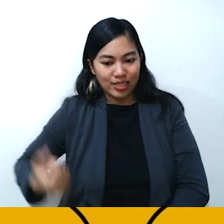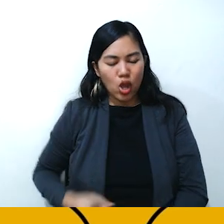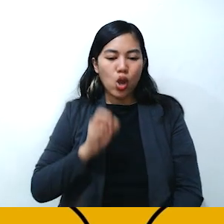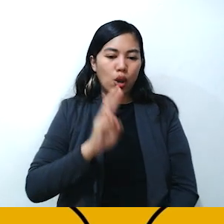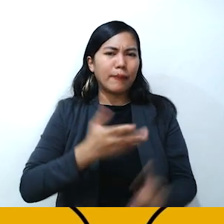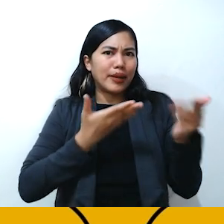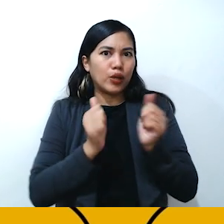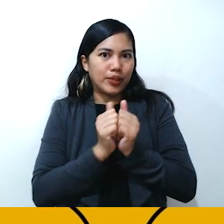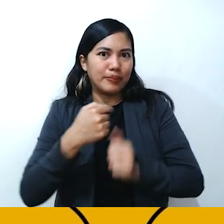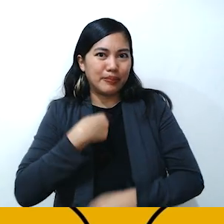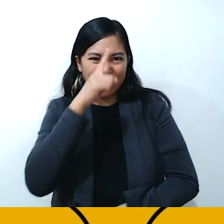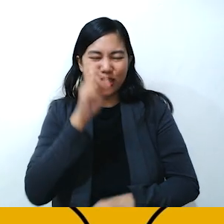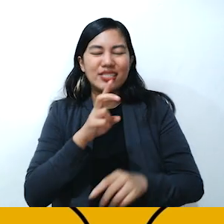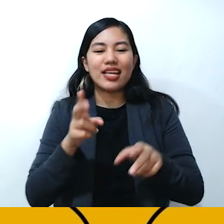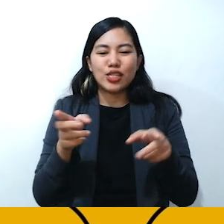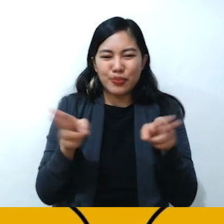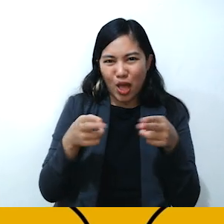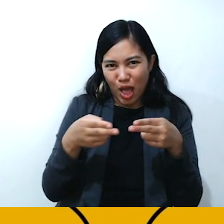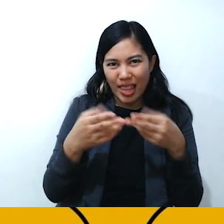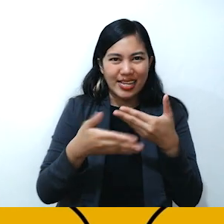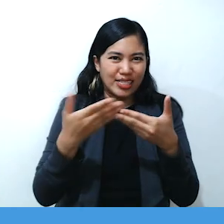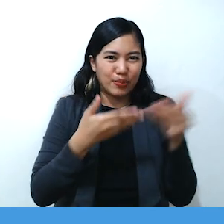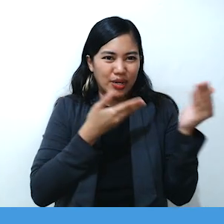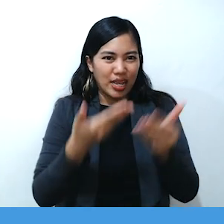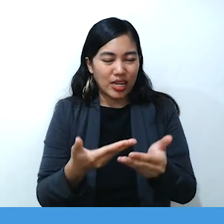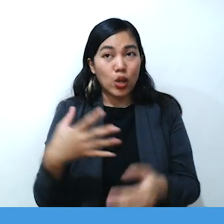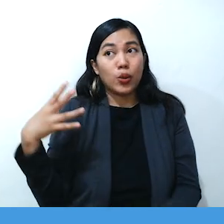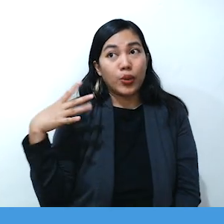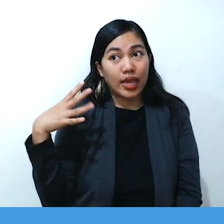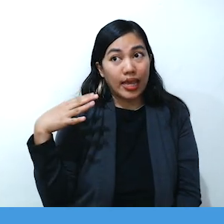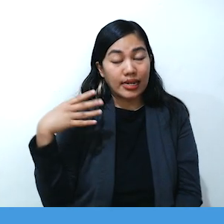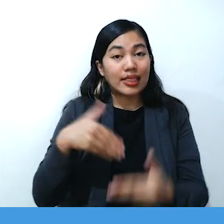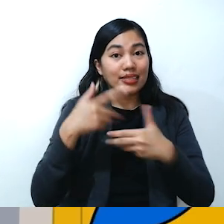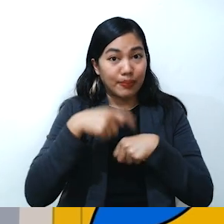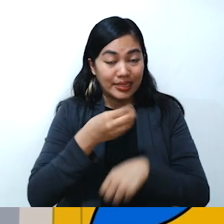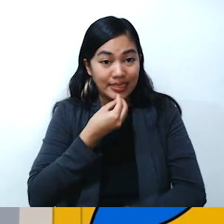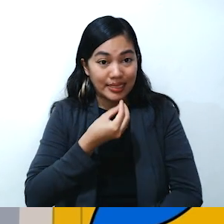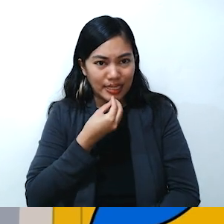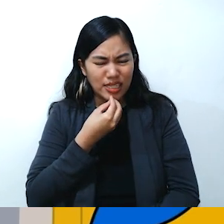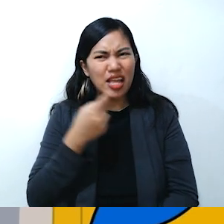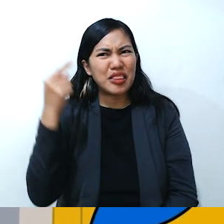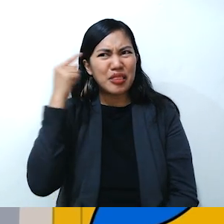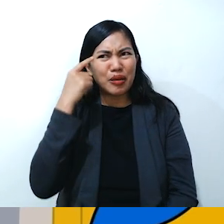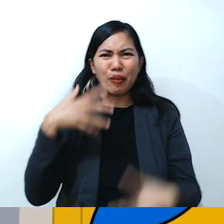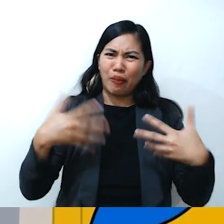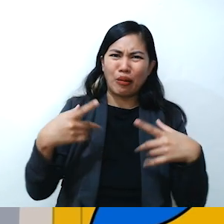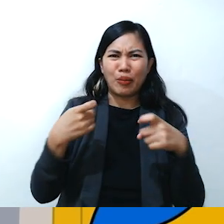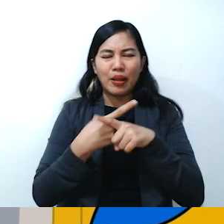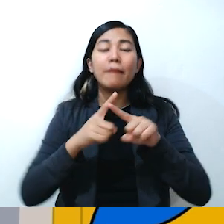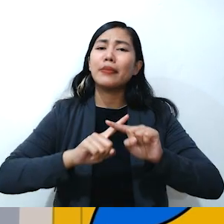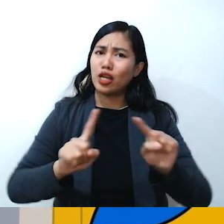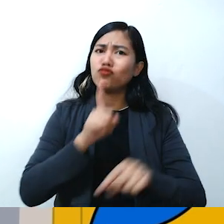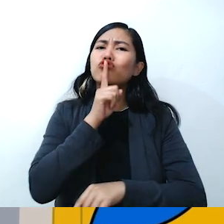maliit naman ito. Ang gagawin ko na lang ay maghihintay kung pwede na akong kumain. Mukha lang komplikado pero ang totoo ay madali